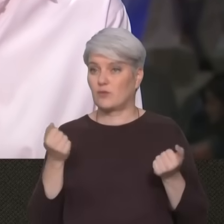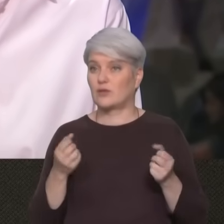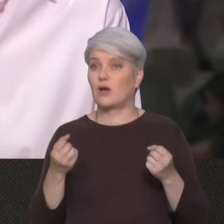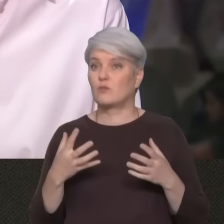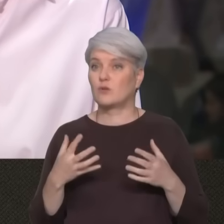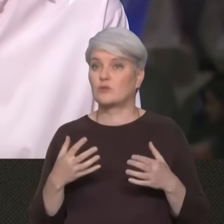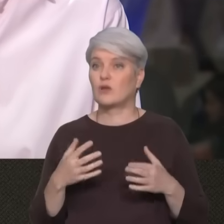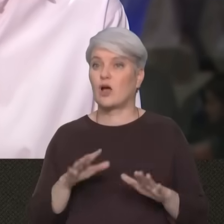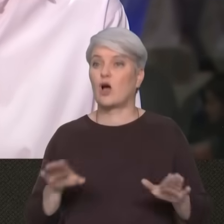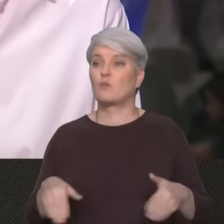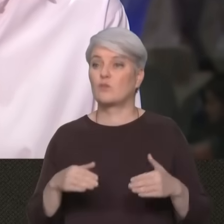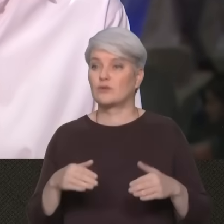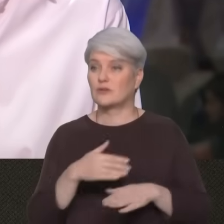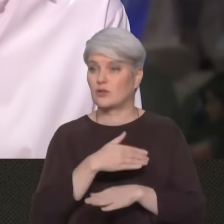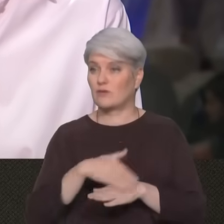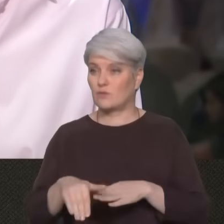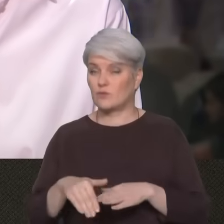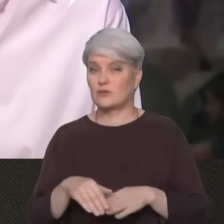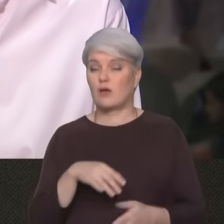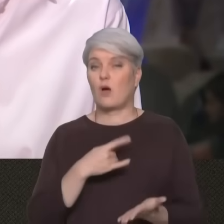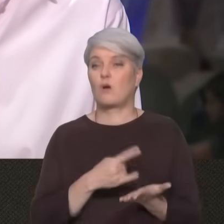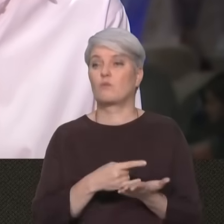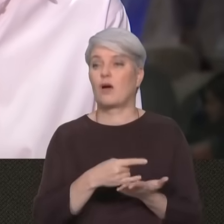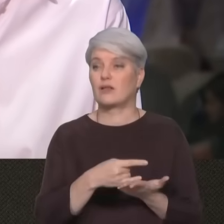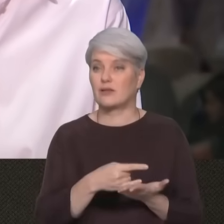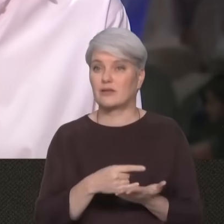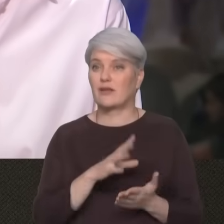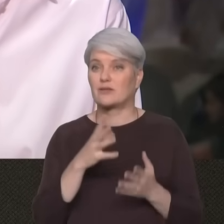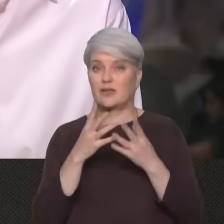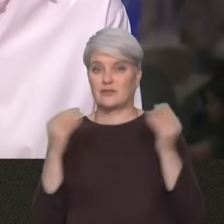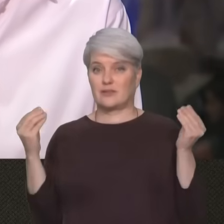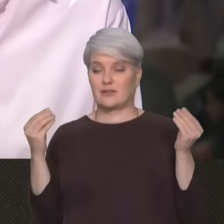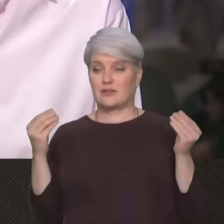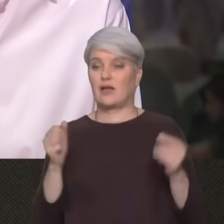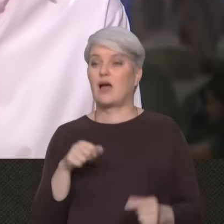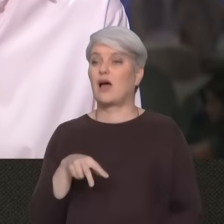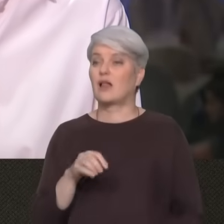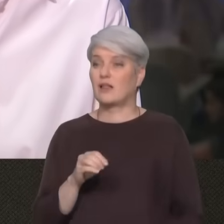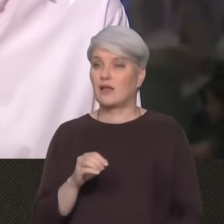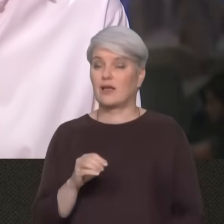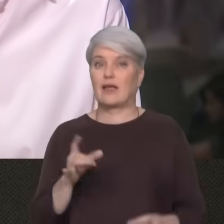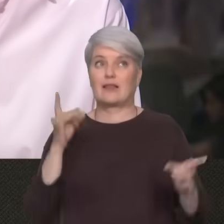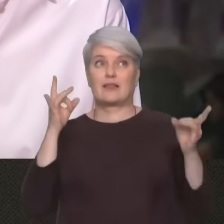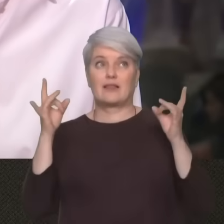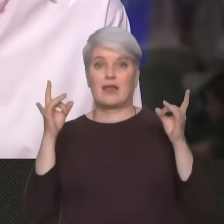Просто спустілі вулиці абсолютно, паркінги, десь всі зникли. Але